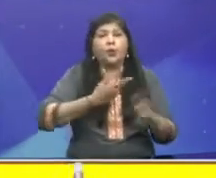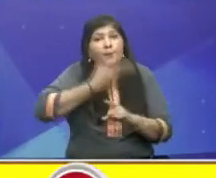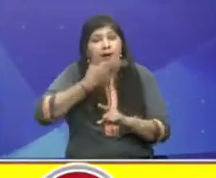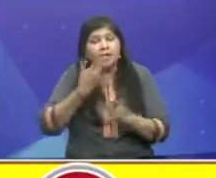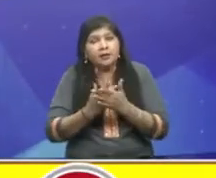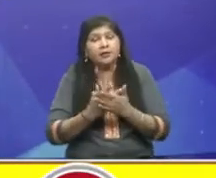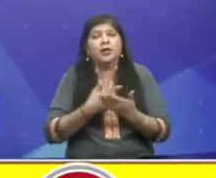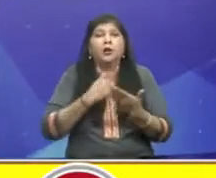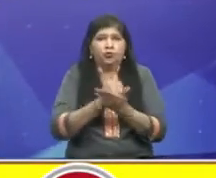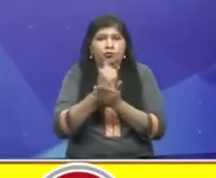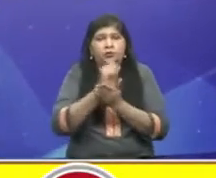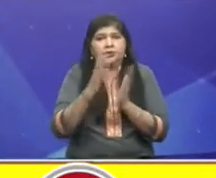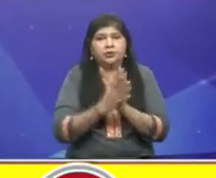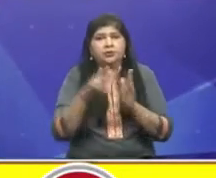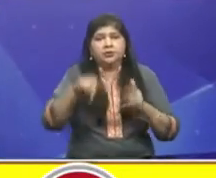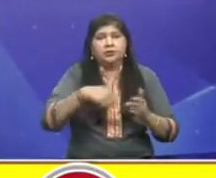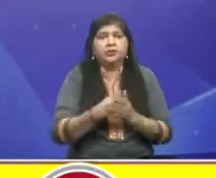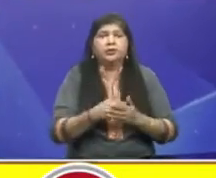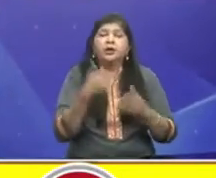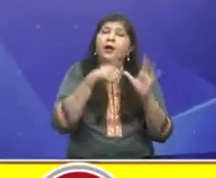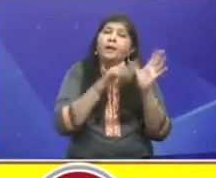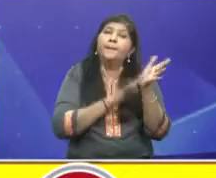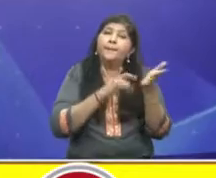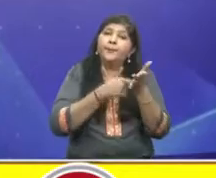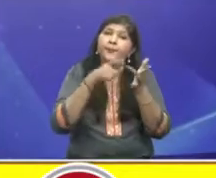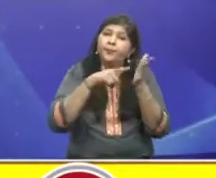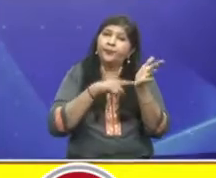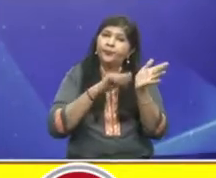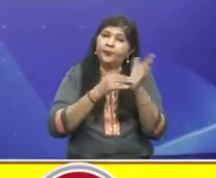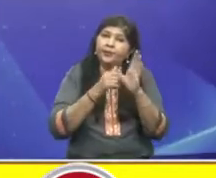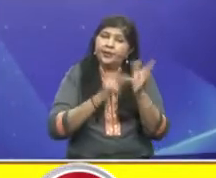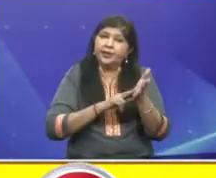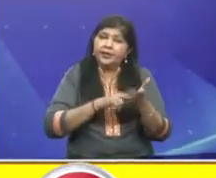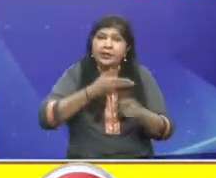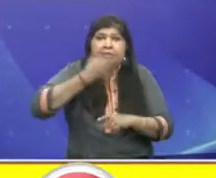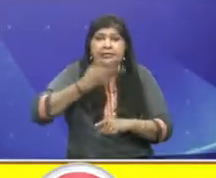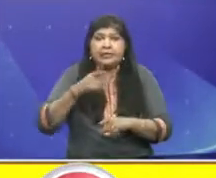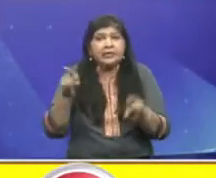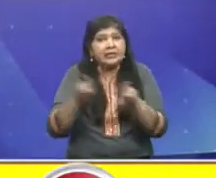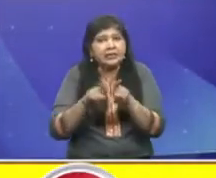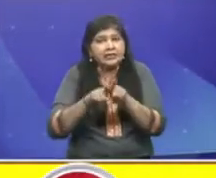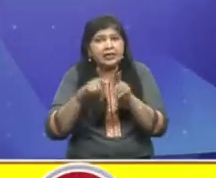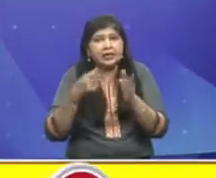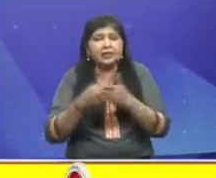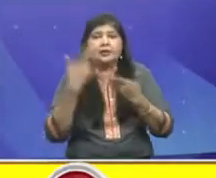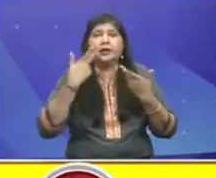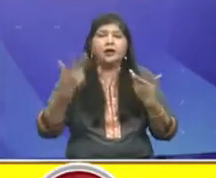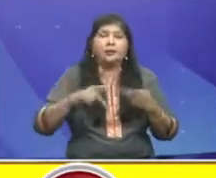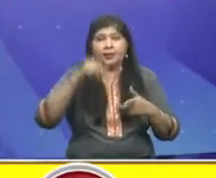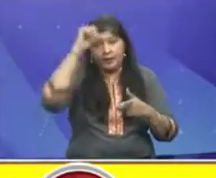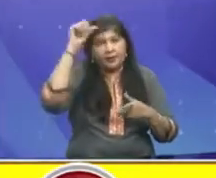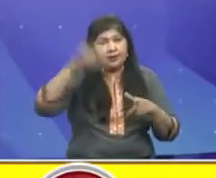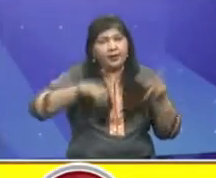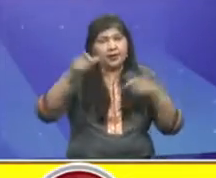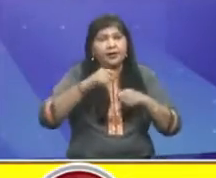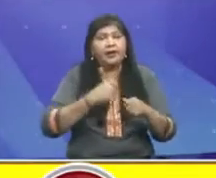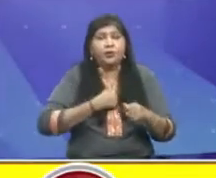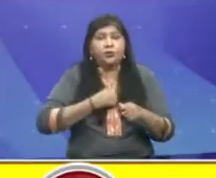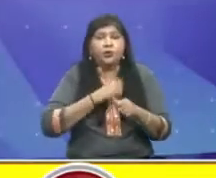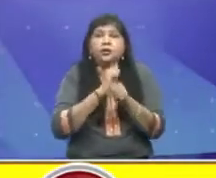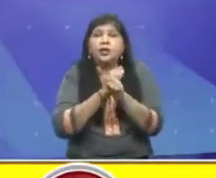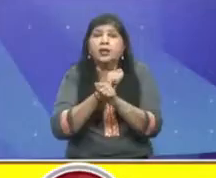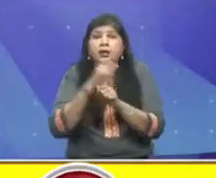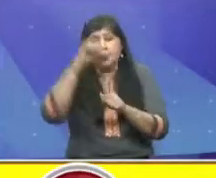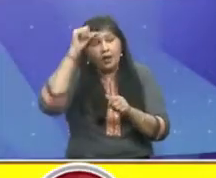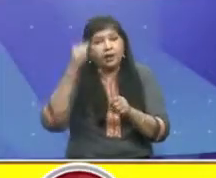हैं। साथियों, अमृत महोत्सव सीखने के साथ ही हमें देश के लिए कुछ करने की भी